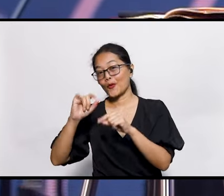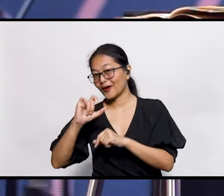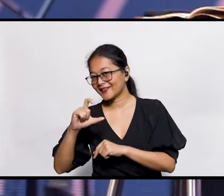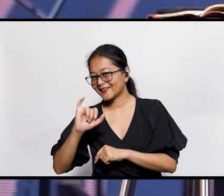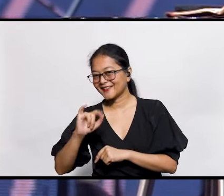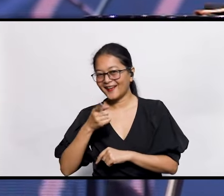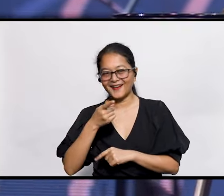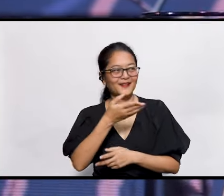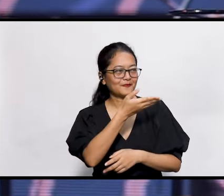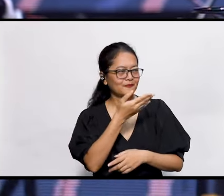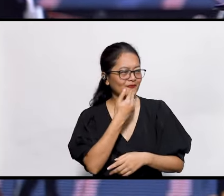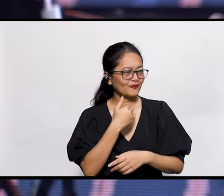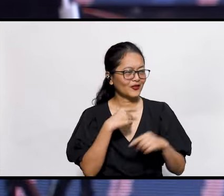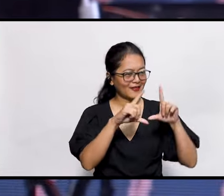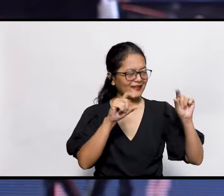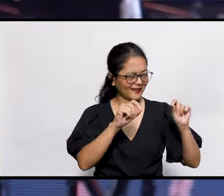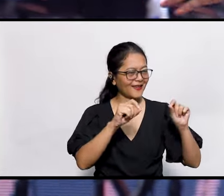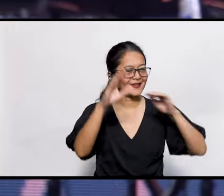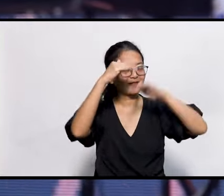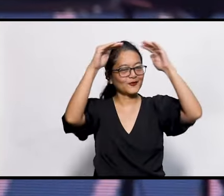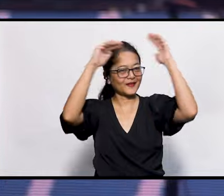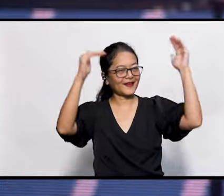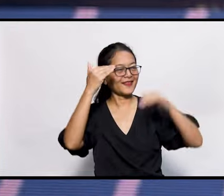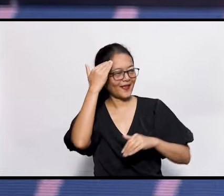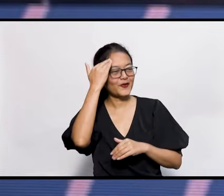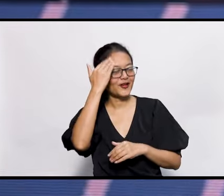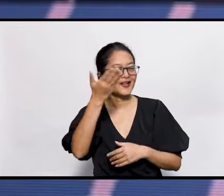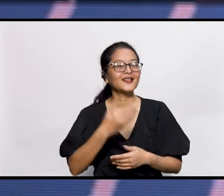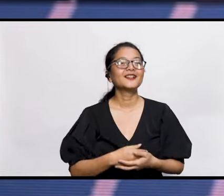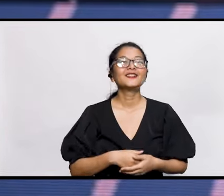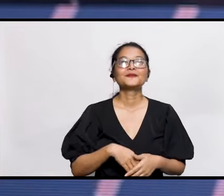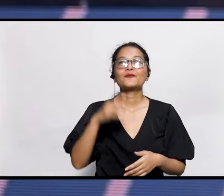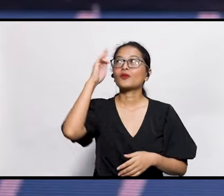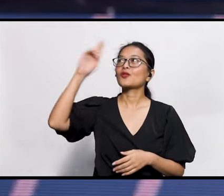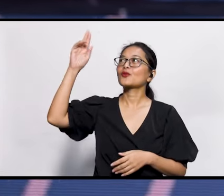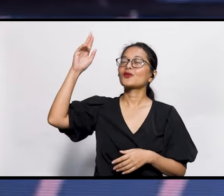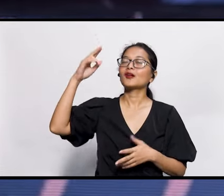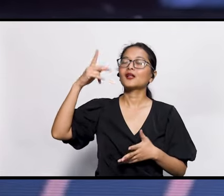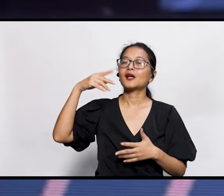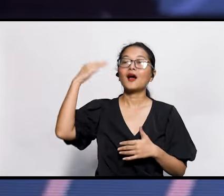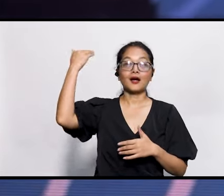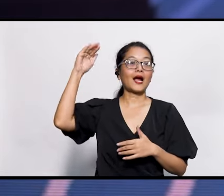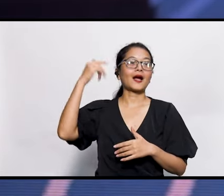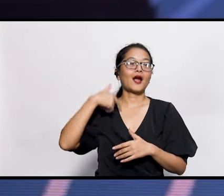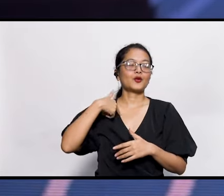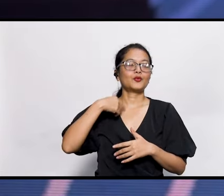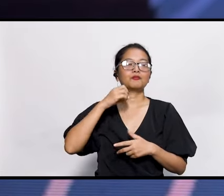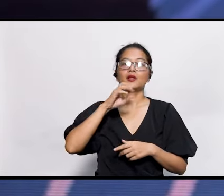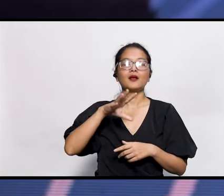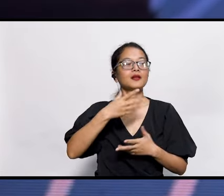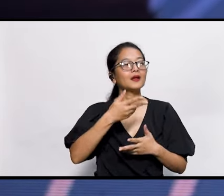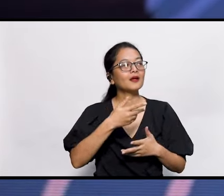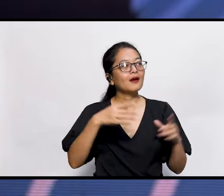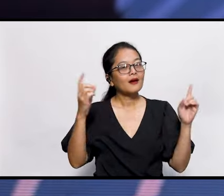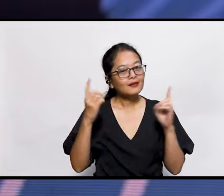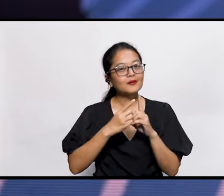diedimnya Kapan Nobody Knows lalu dia katakan diaelihat semuanya dia ngelihat Papi saya dia melihat my brother